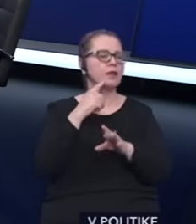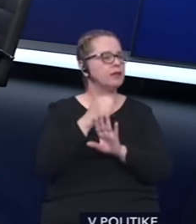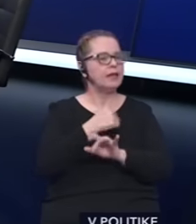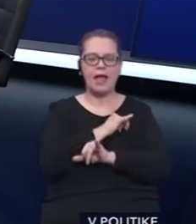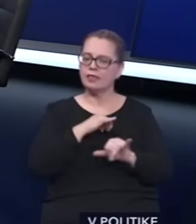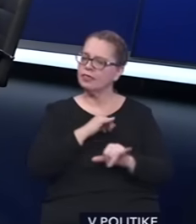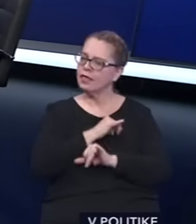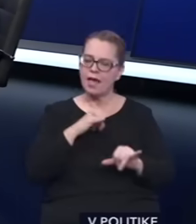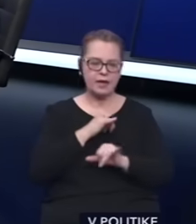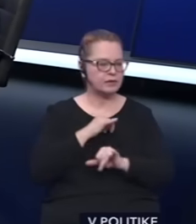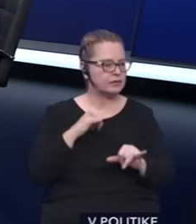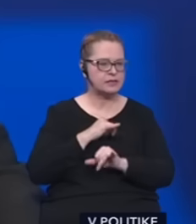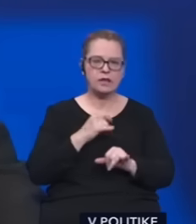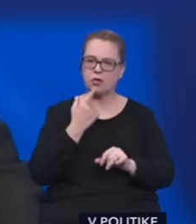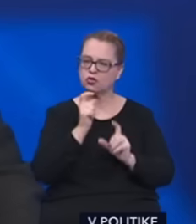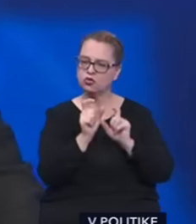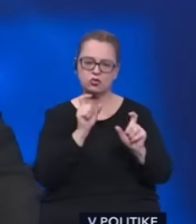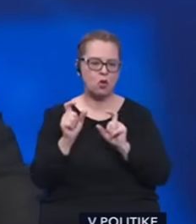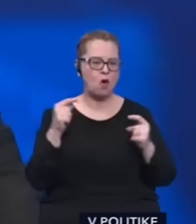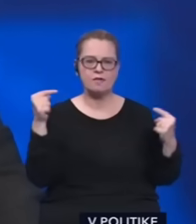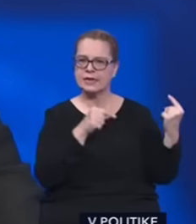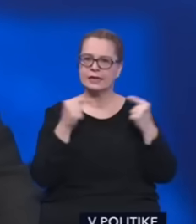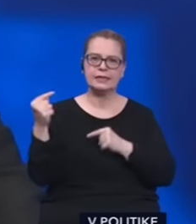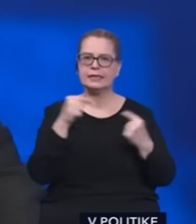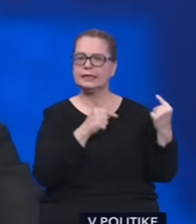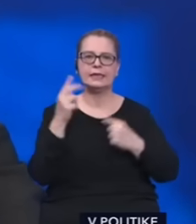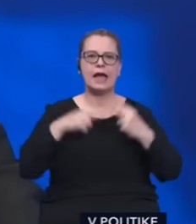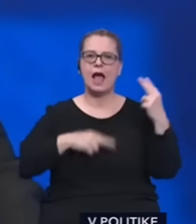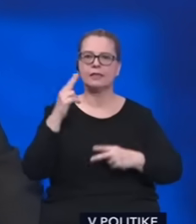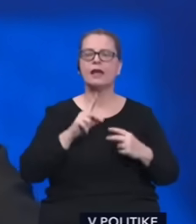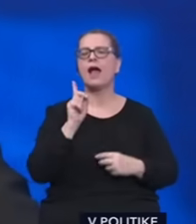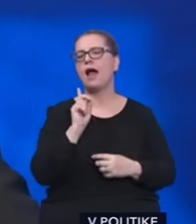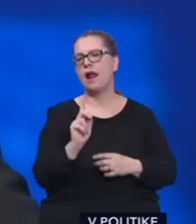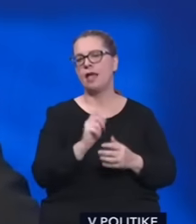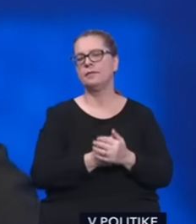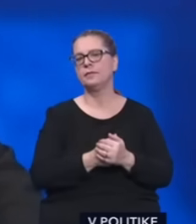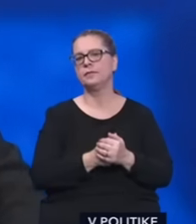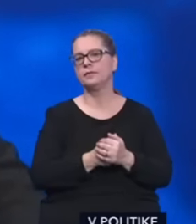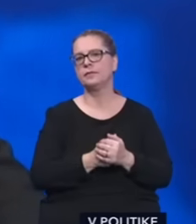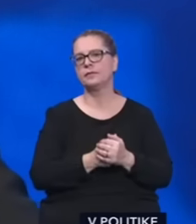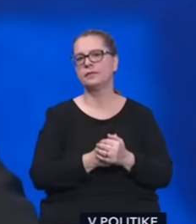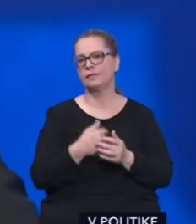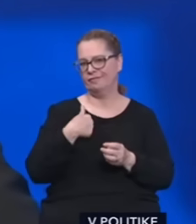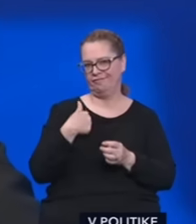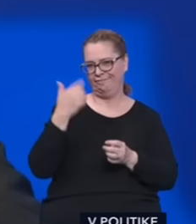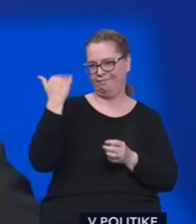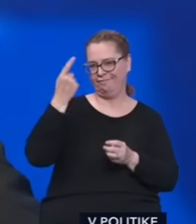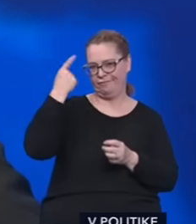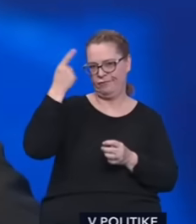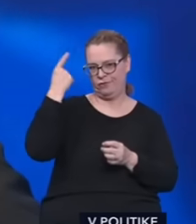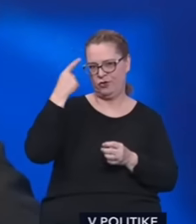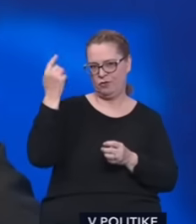osobných invektív, hneď pán poslanec Gröling, do osobných invektív s vami, ale Ja si spomínam, čo sa